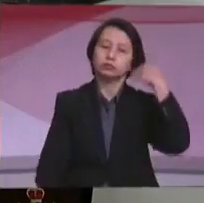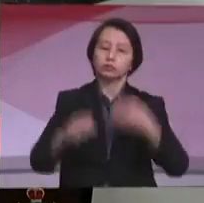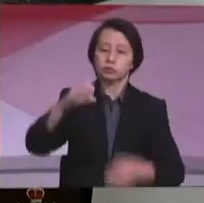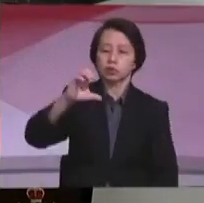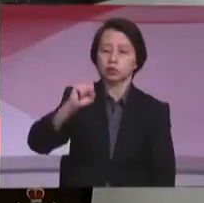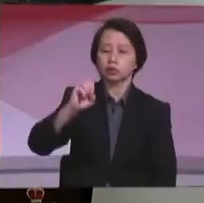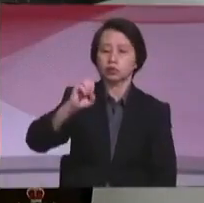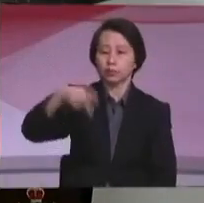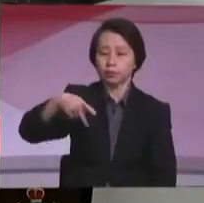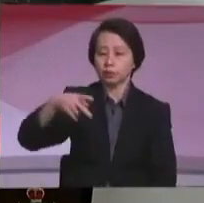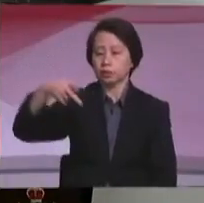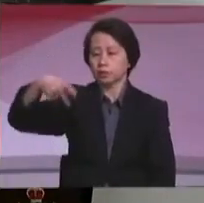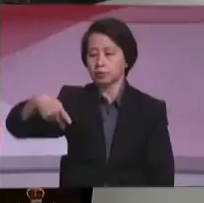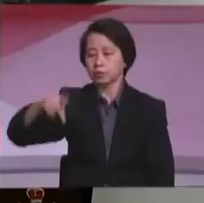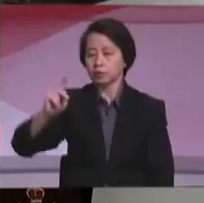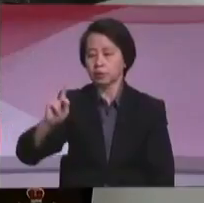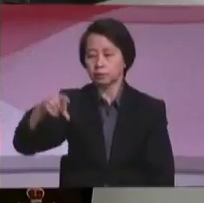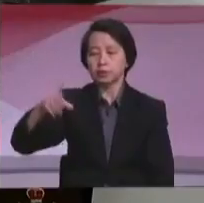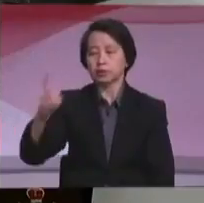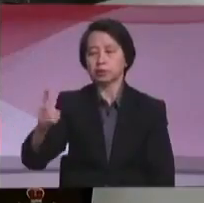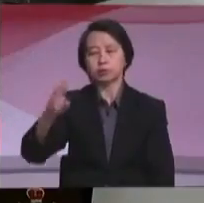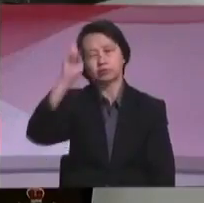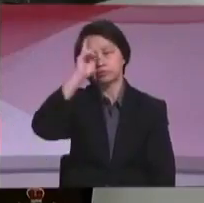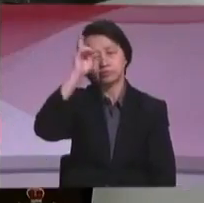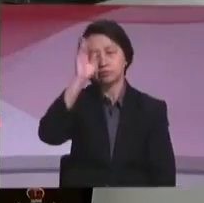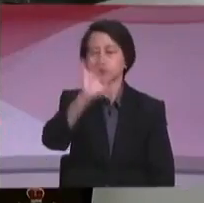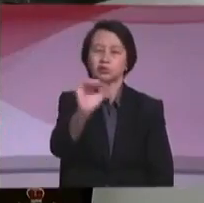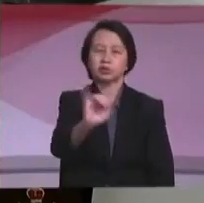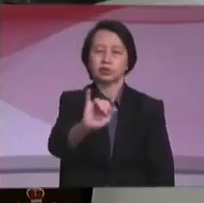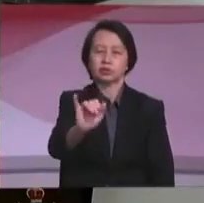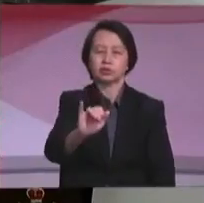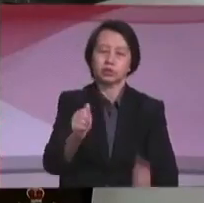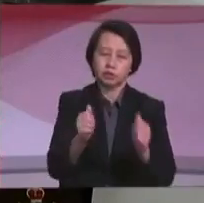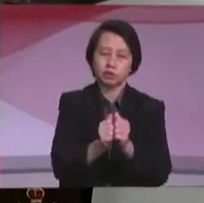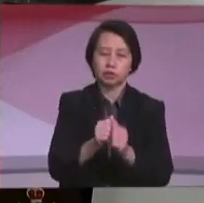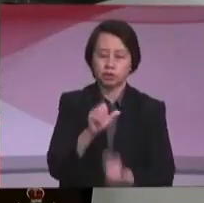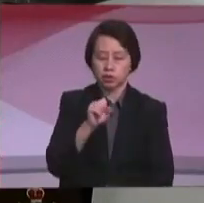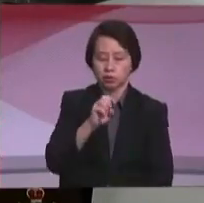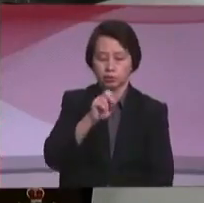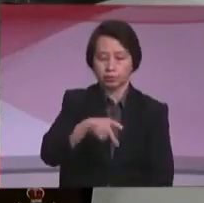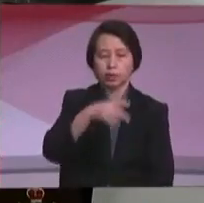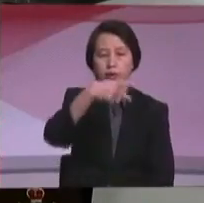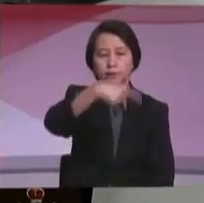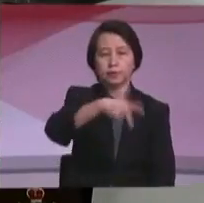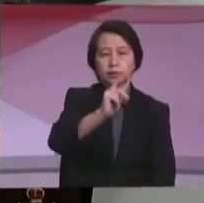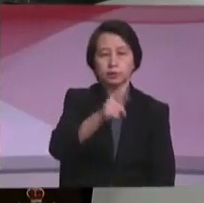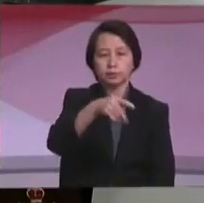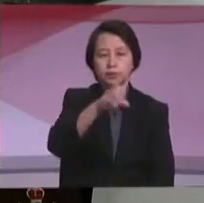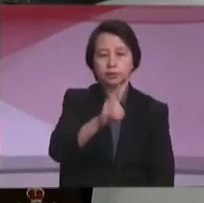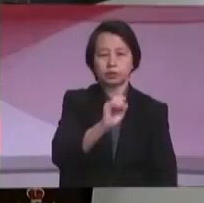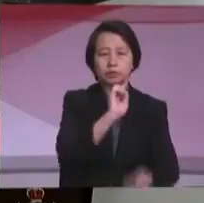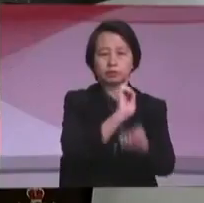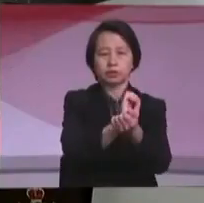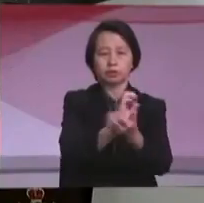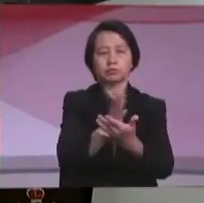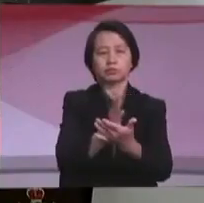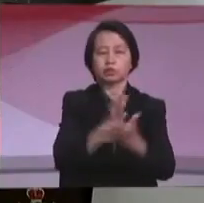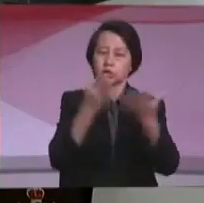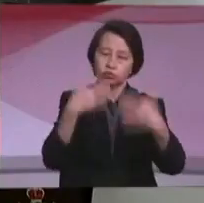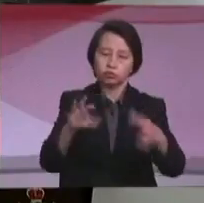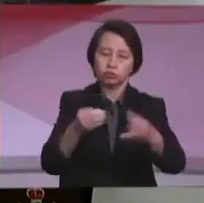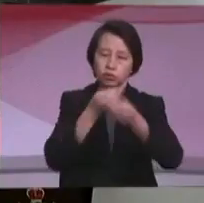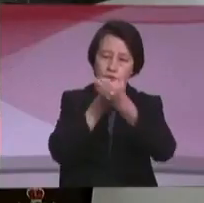PKPD di pusat tahanan sementara ini samalah dengan SOP PKPD di pusat tahanan sementara yang telah